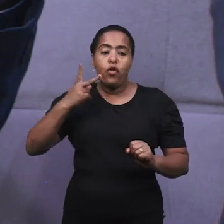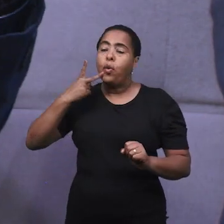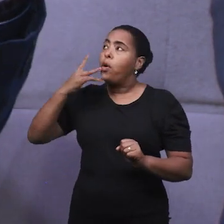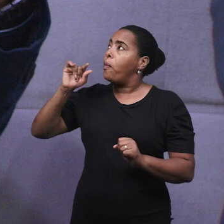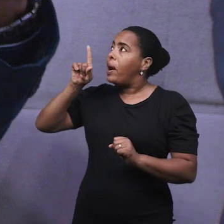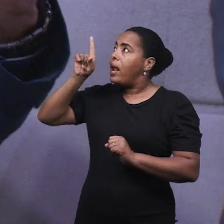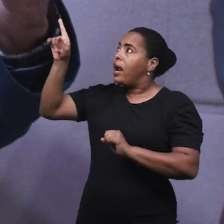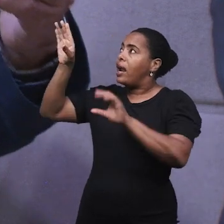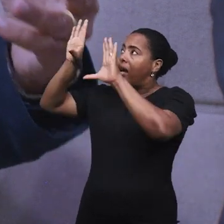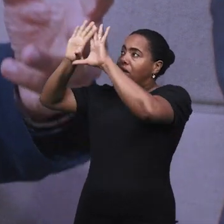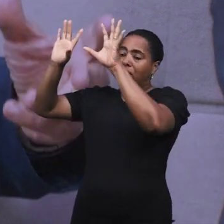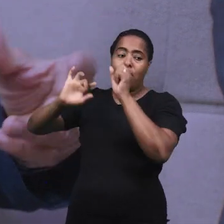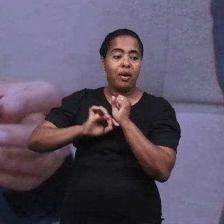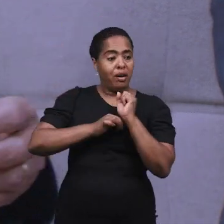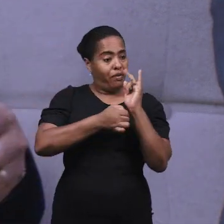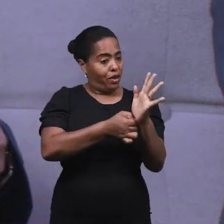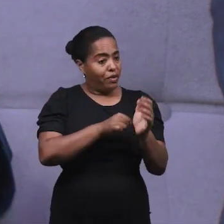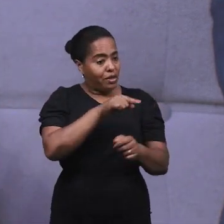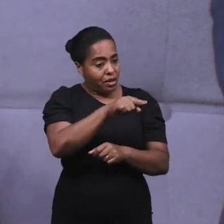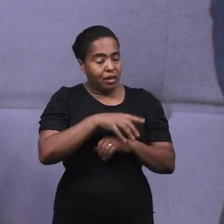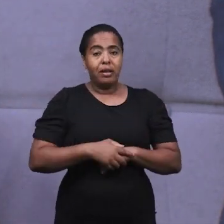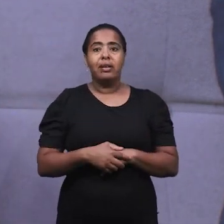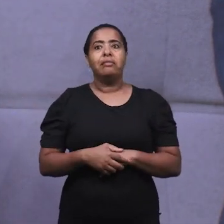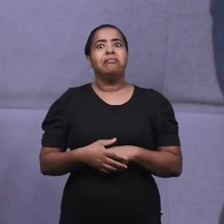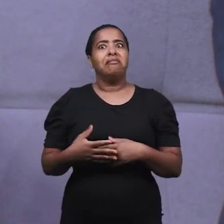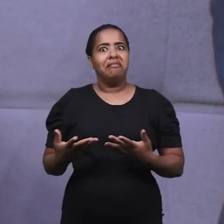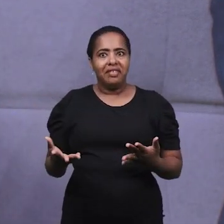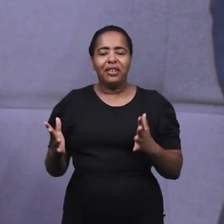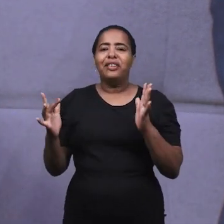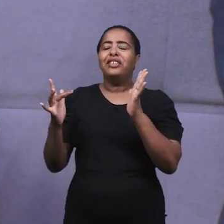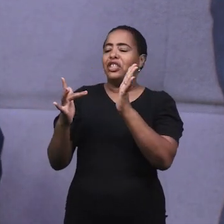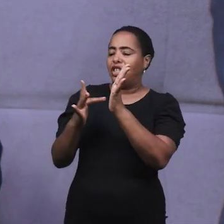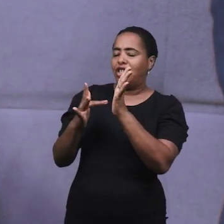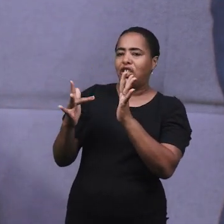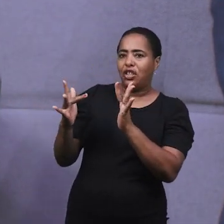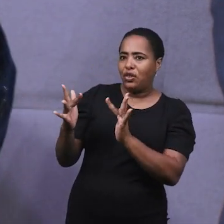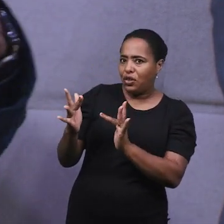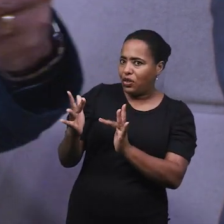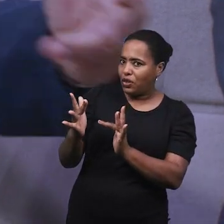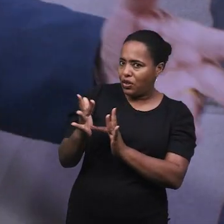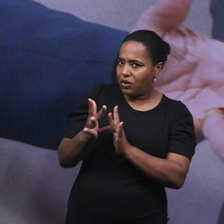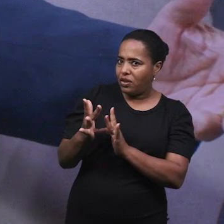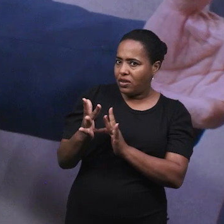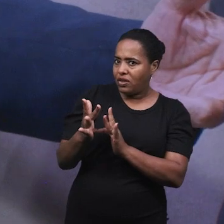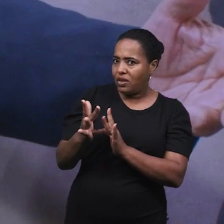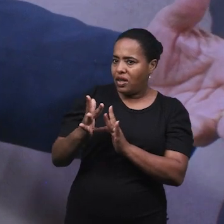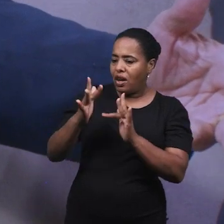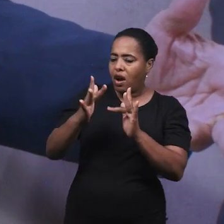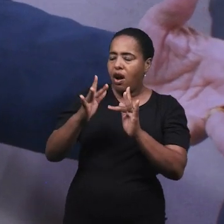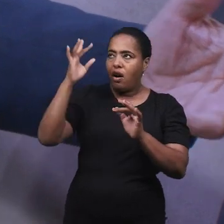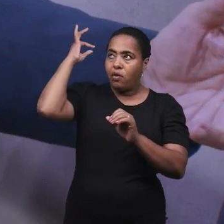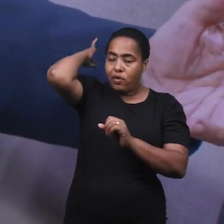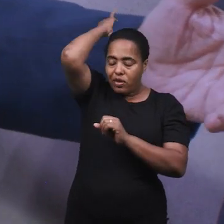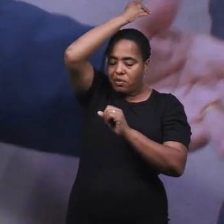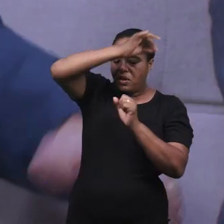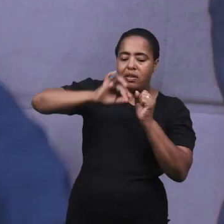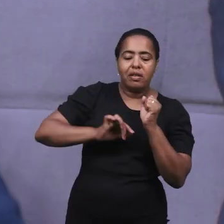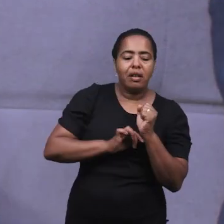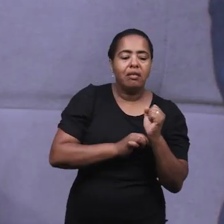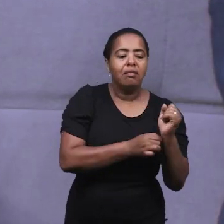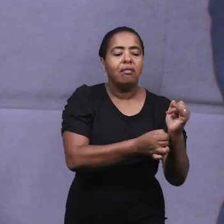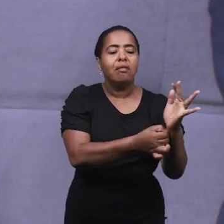Donc Jésus, bien-aimé, c'est une révélation du Saint-Esprit à l'homme. Gloire à